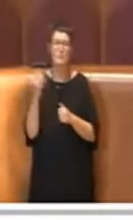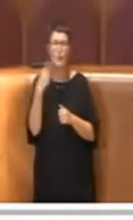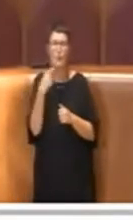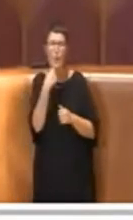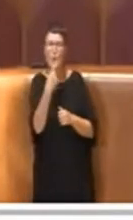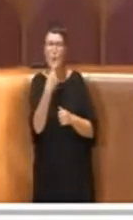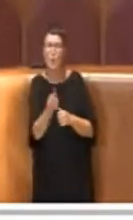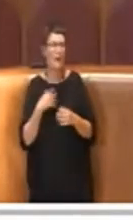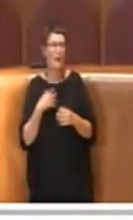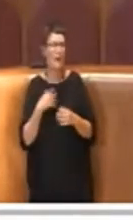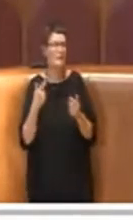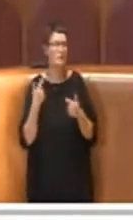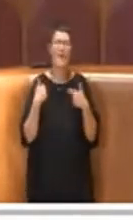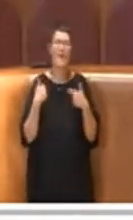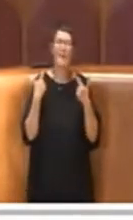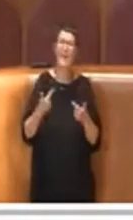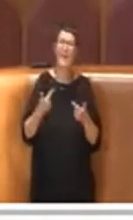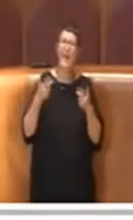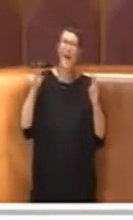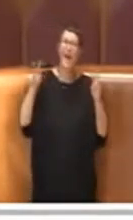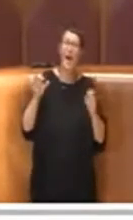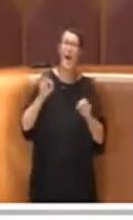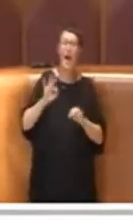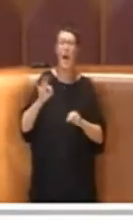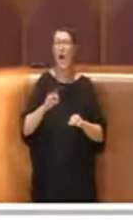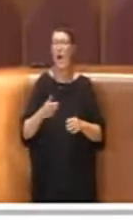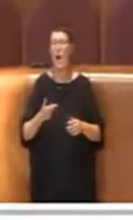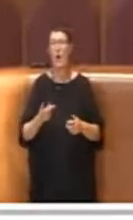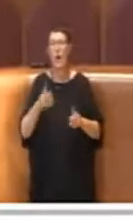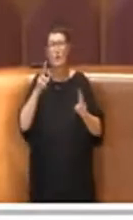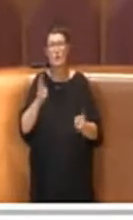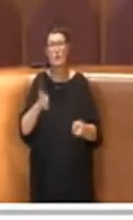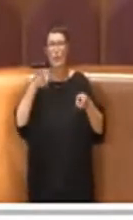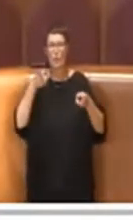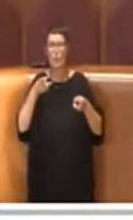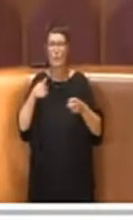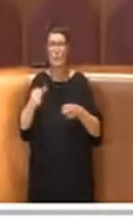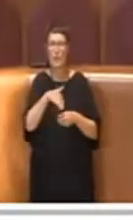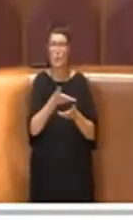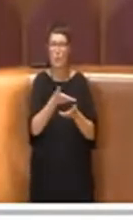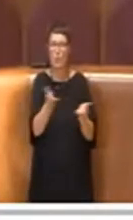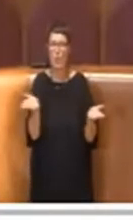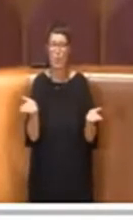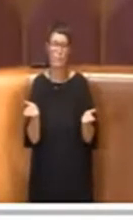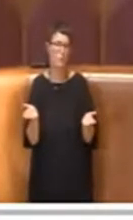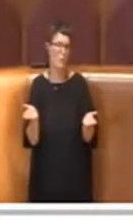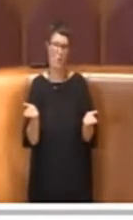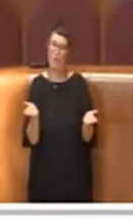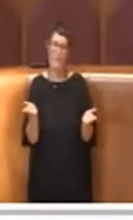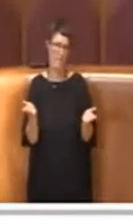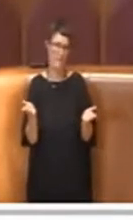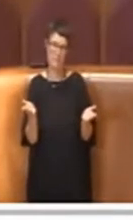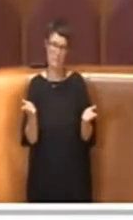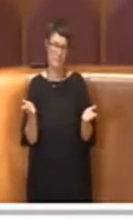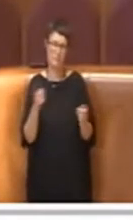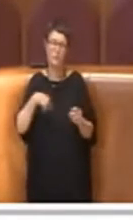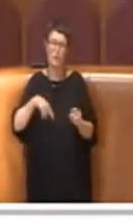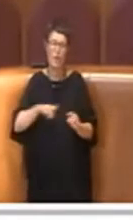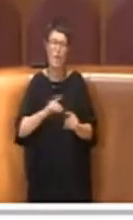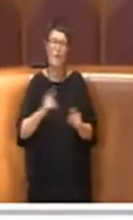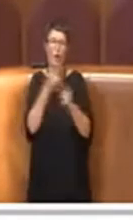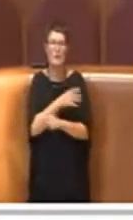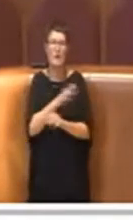uso indiscriminato del suolo pubblico. Stiamo salvando attività produttive, compensando i